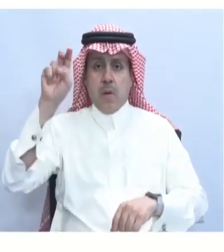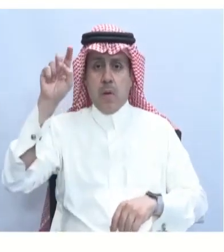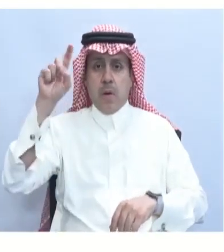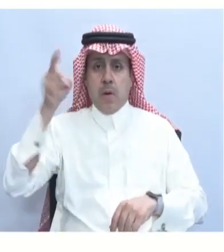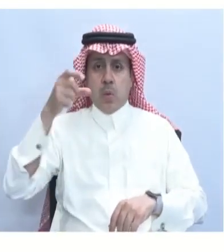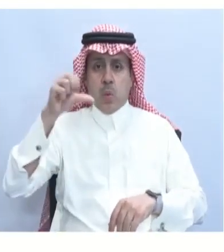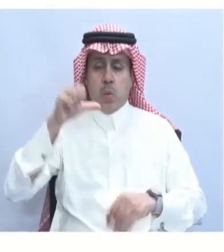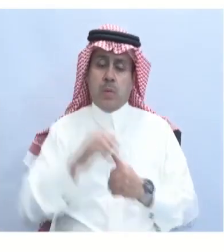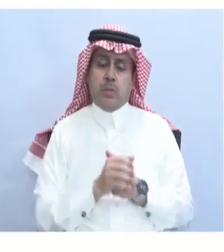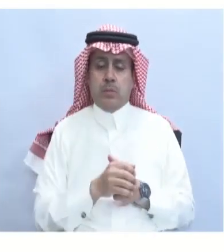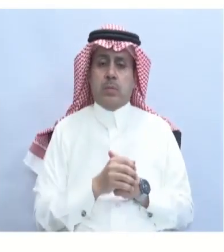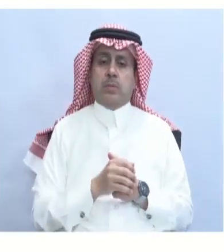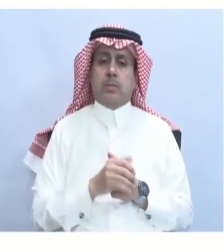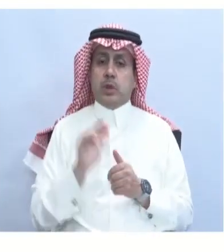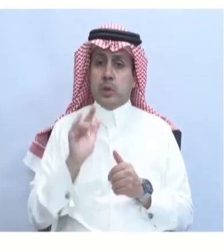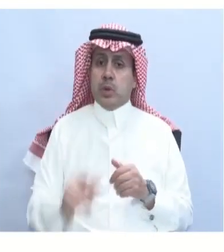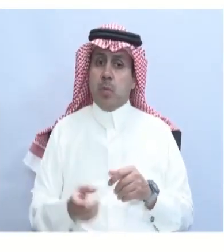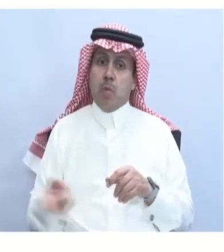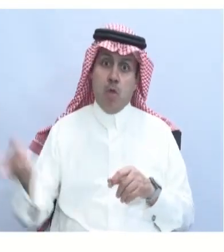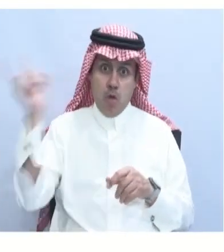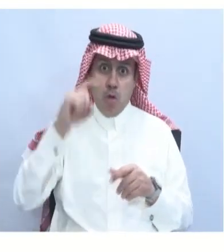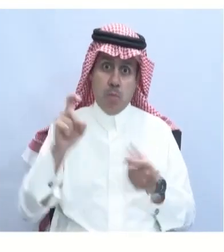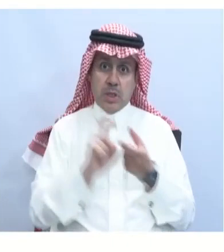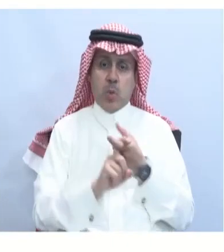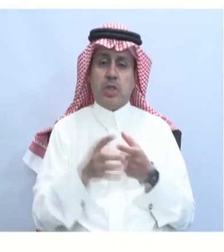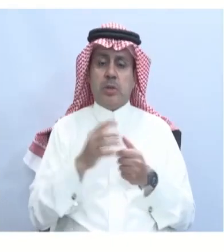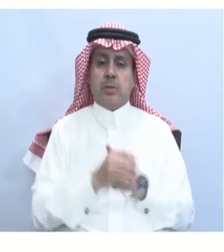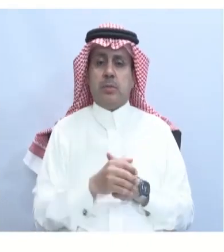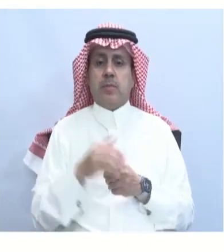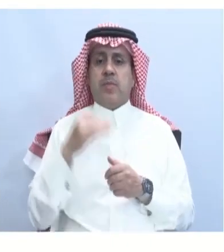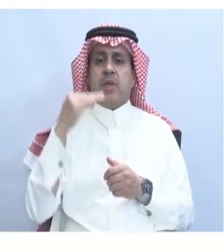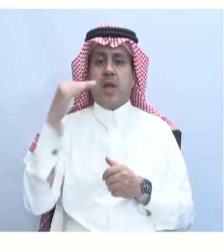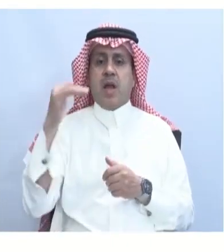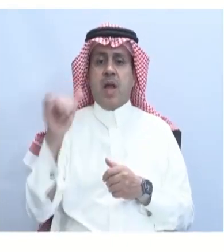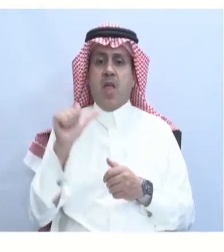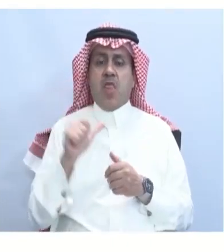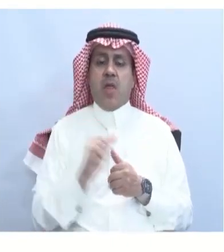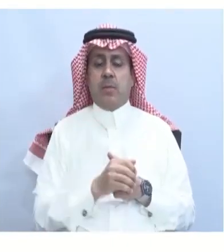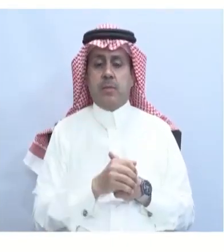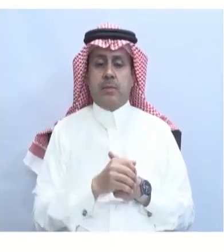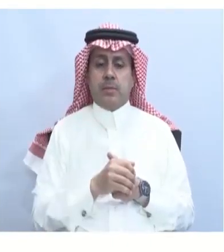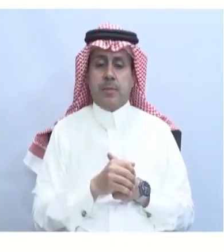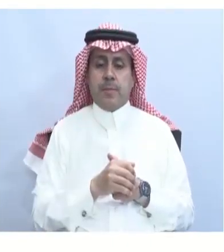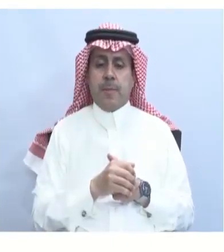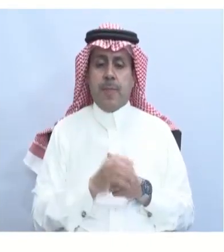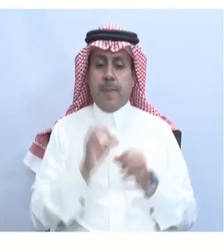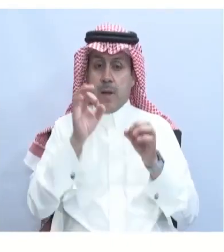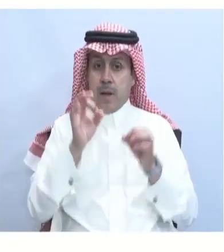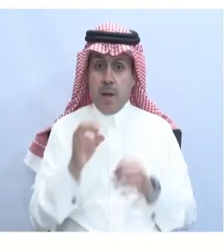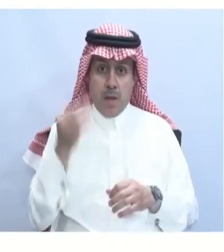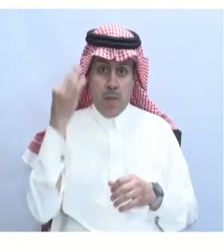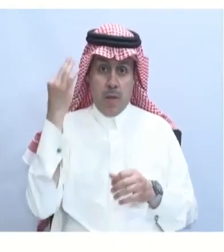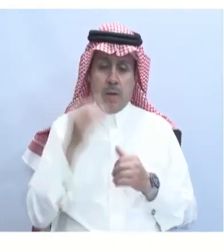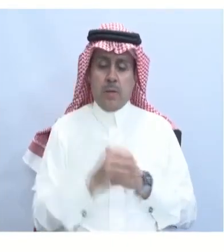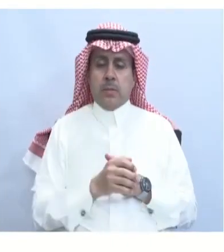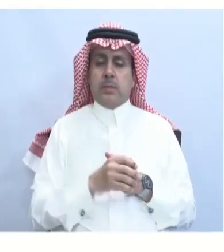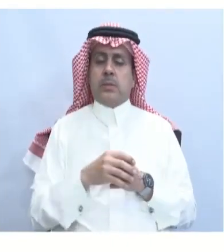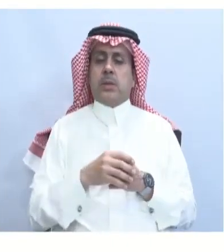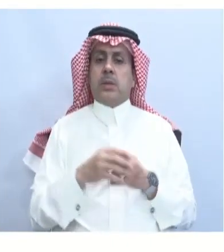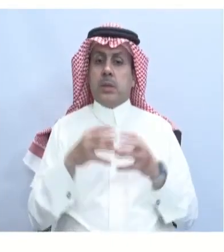واليوم الاخر والمراد بالقر هو الح ناتي الى الايه التي بعدها قول الله تعالى